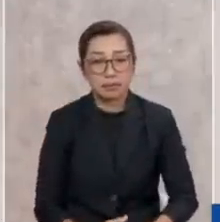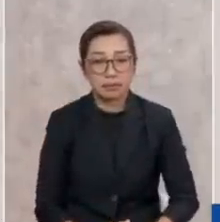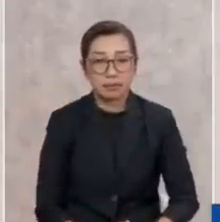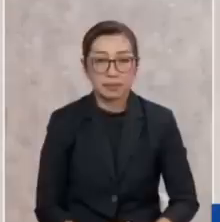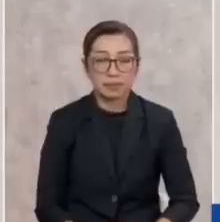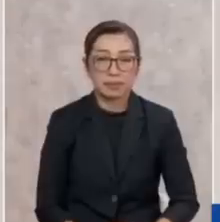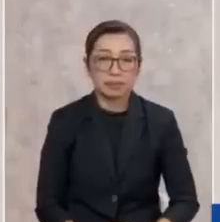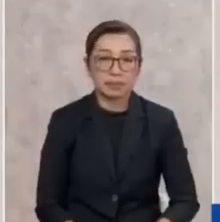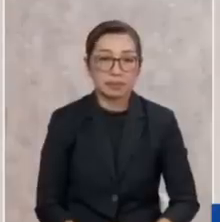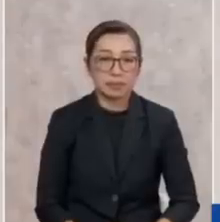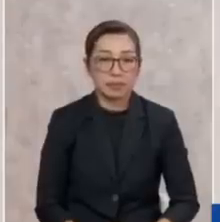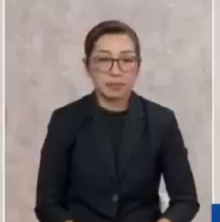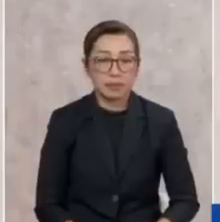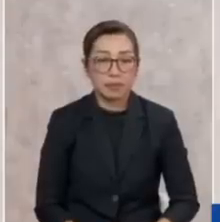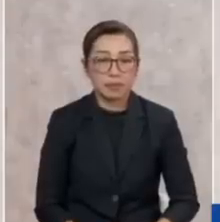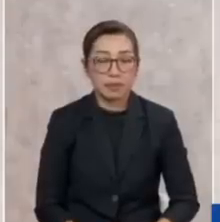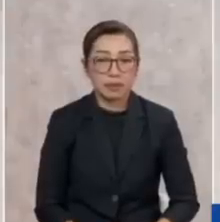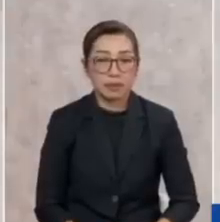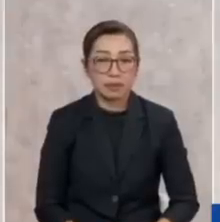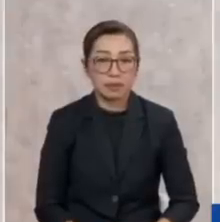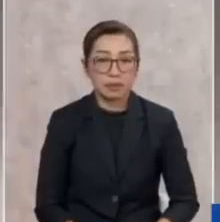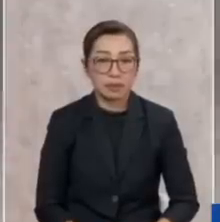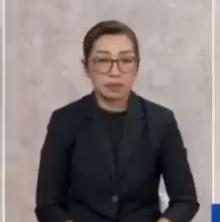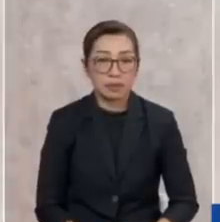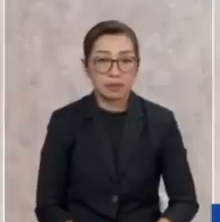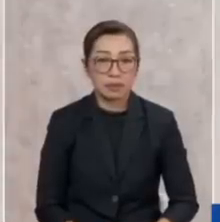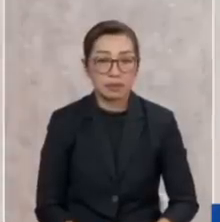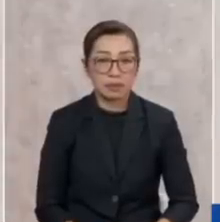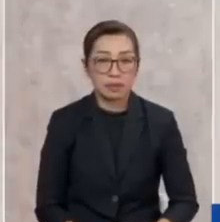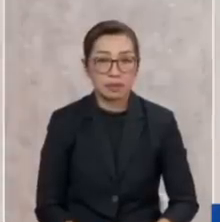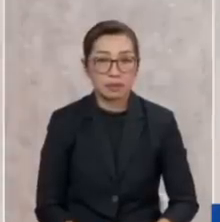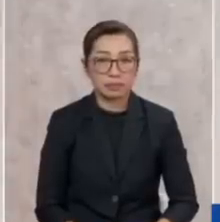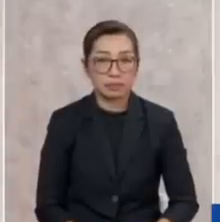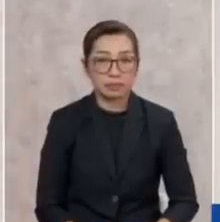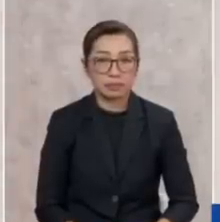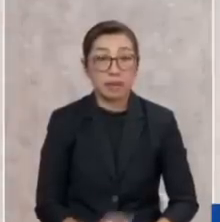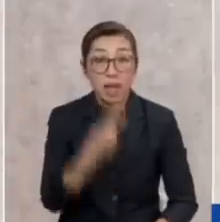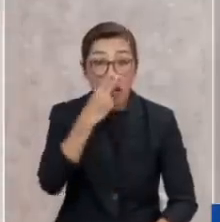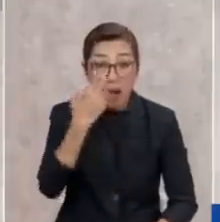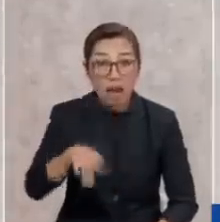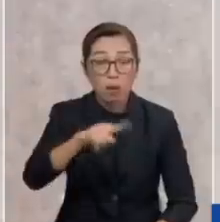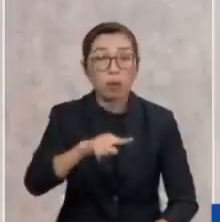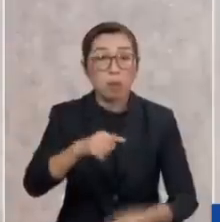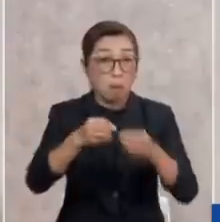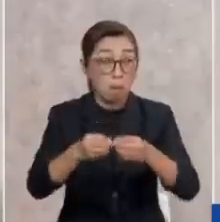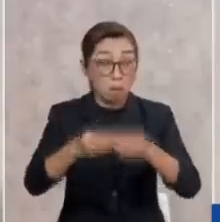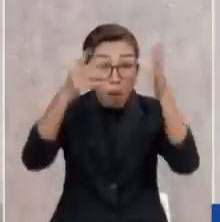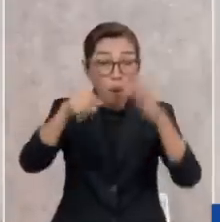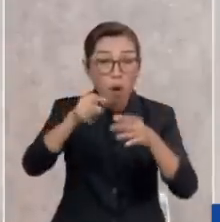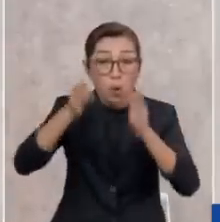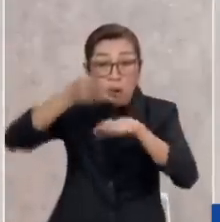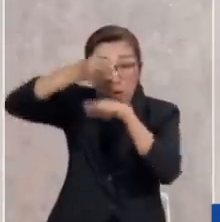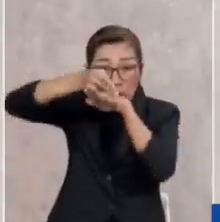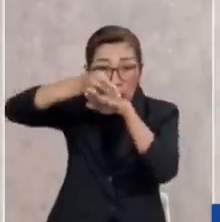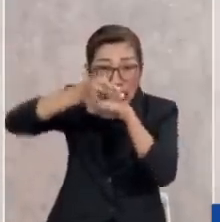อ โอ้โหน่ากลัวมากนะคะคนถ่ายคลิ